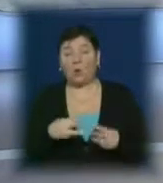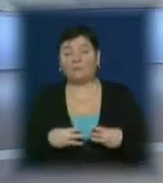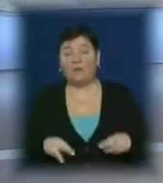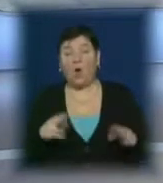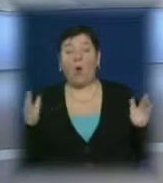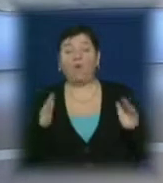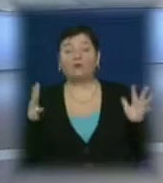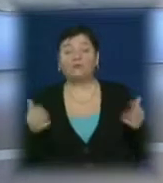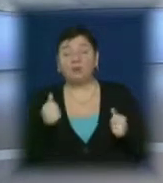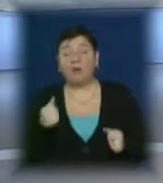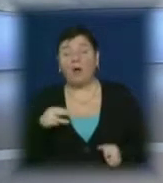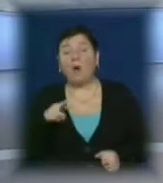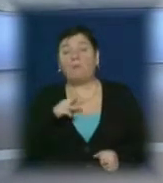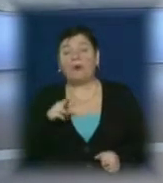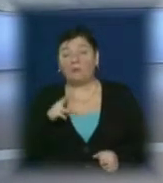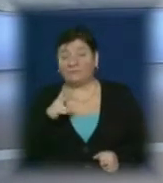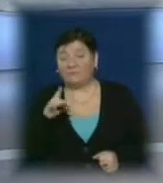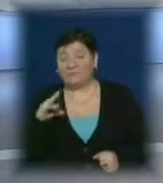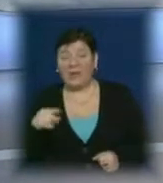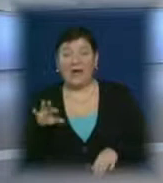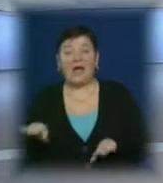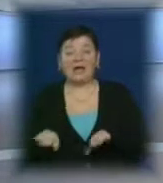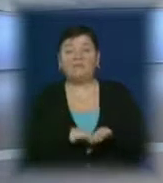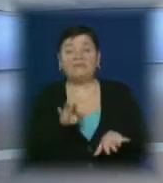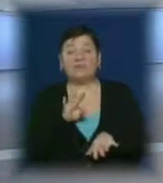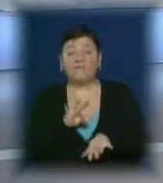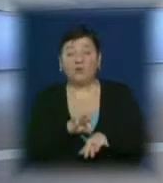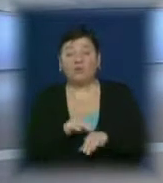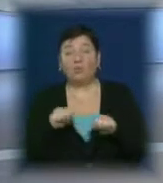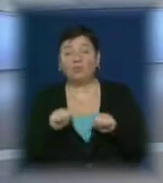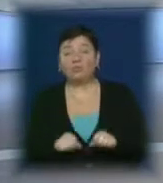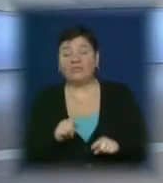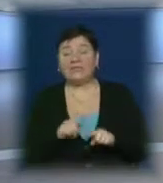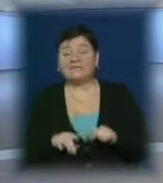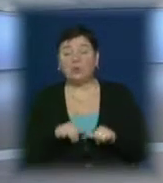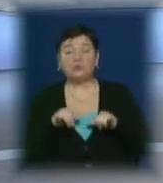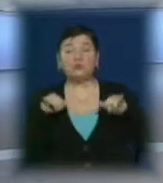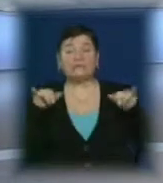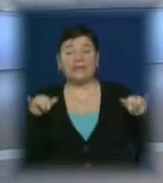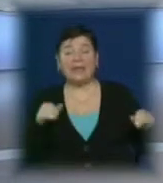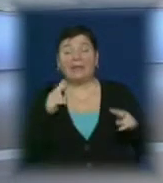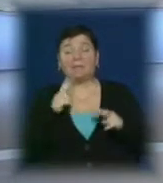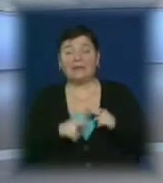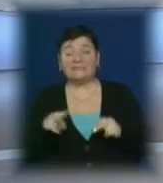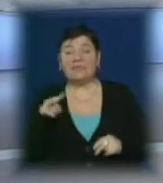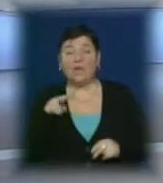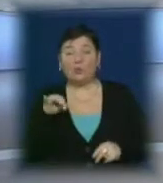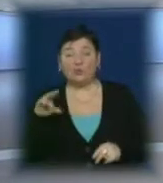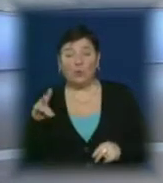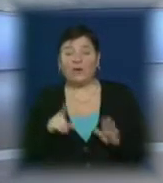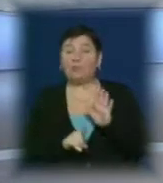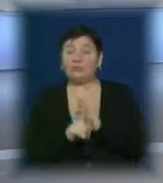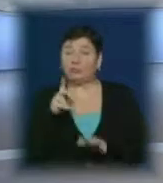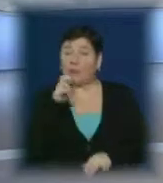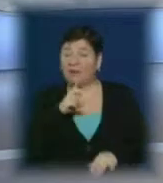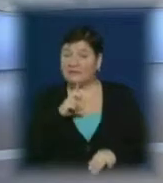охорони здоров'я Володимира Марковича, рівень захворюваності на грип може різко зрости вже наприкінці лютого та на початку березня.